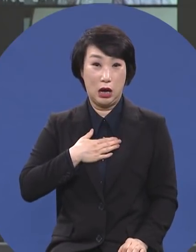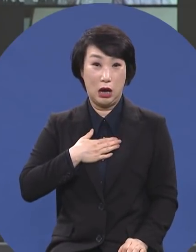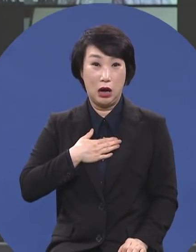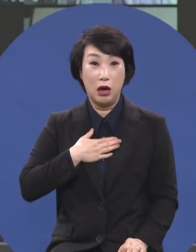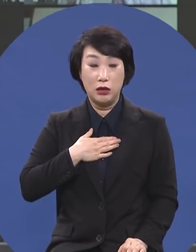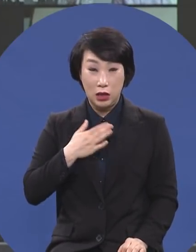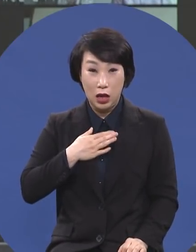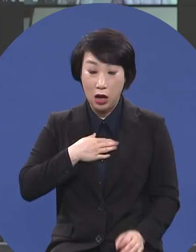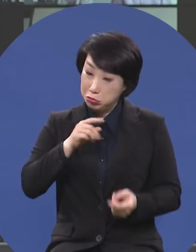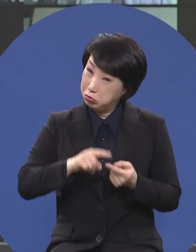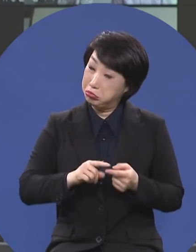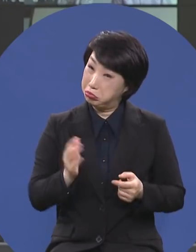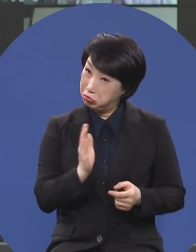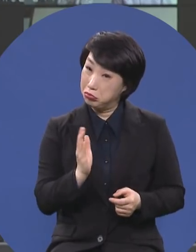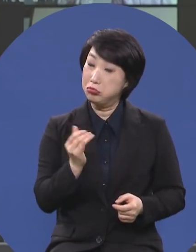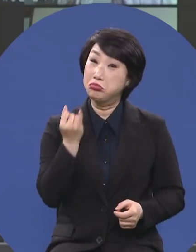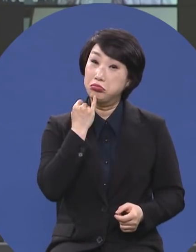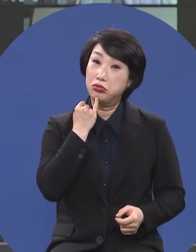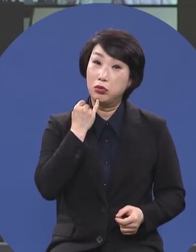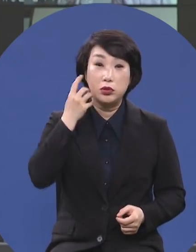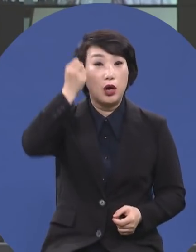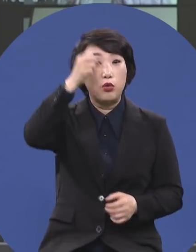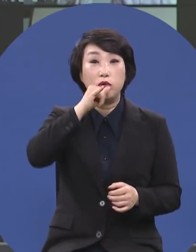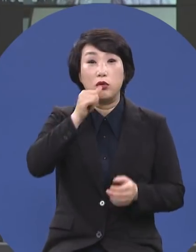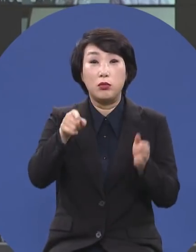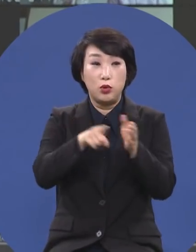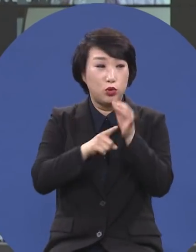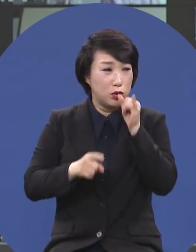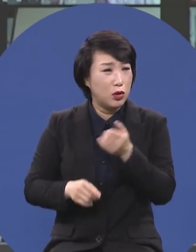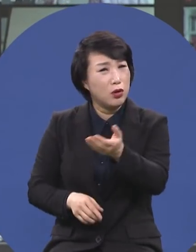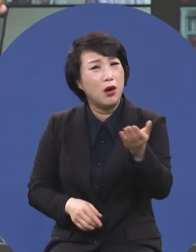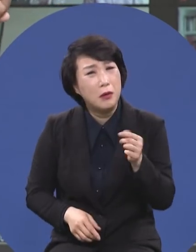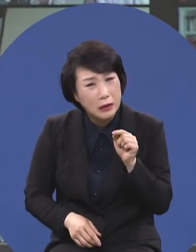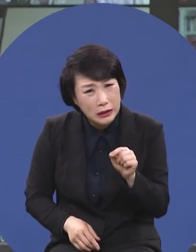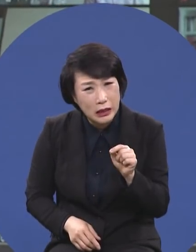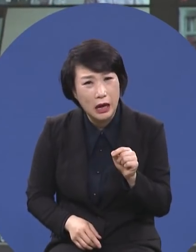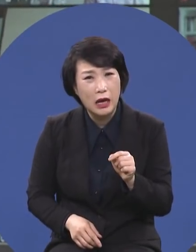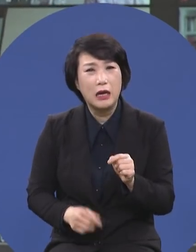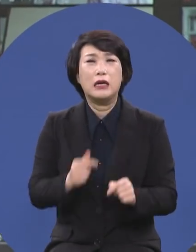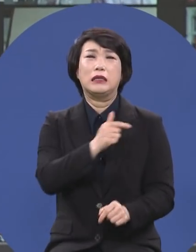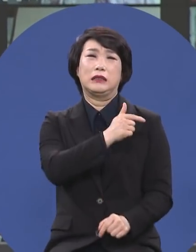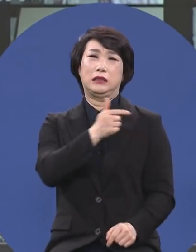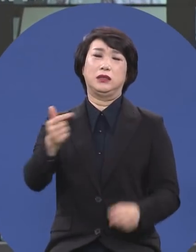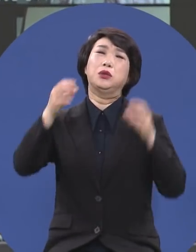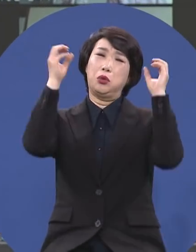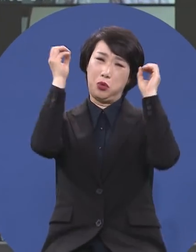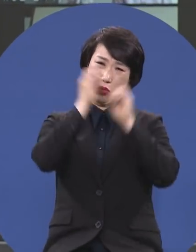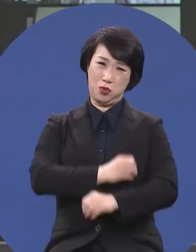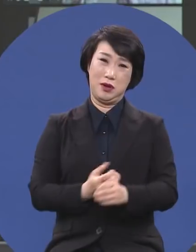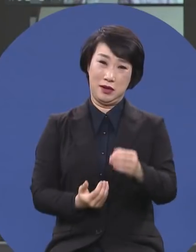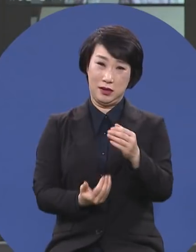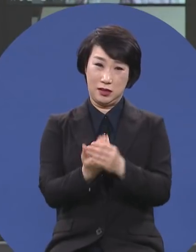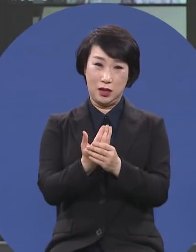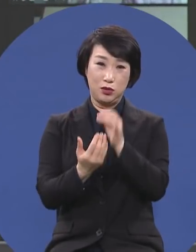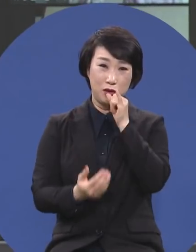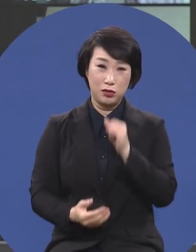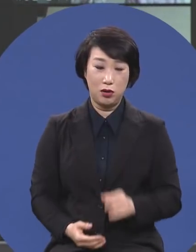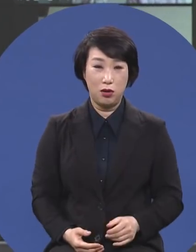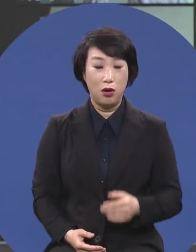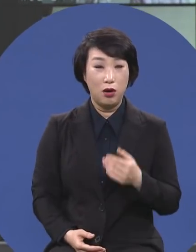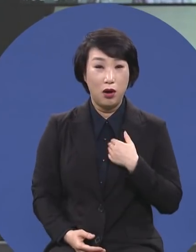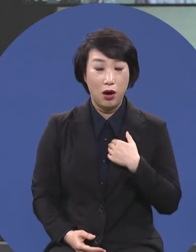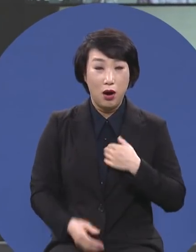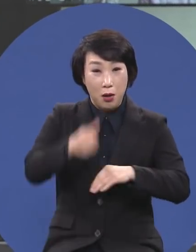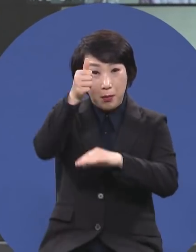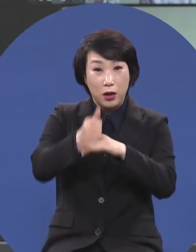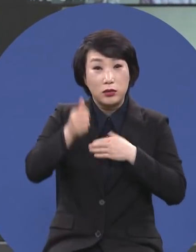점검하고 내가 이 정도면 된다고 믿기 때문에 이것이 큰 오해를 불러올 때 내 영혼의